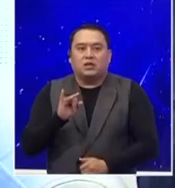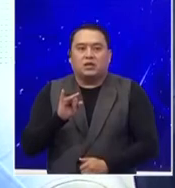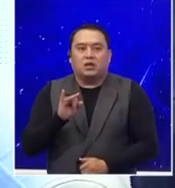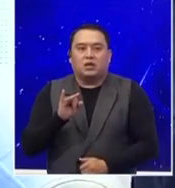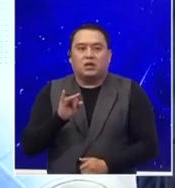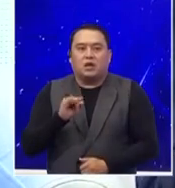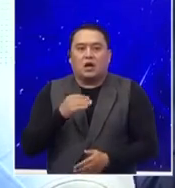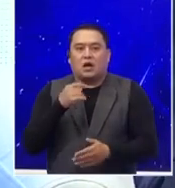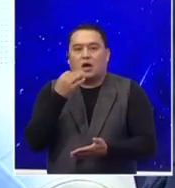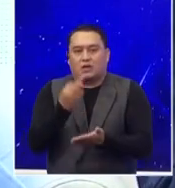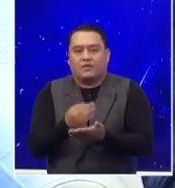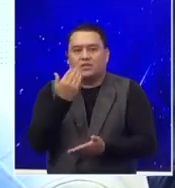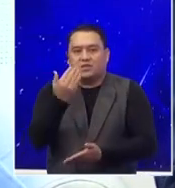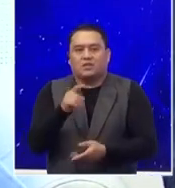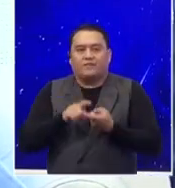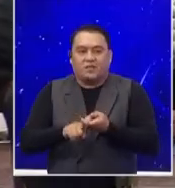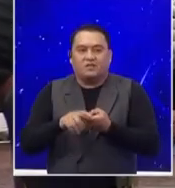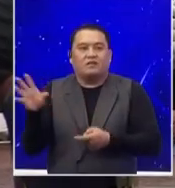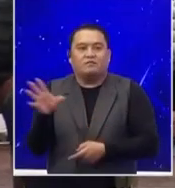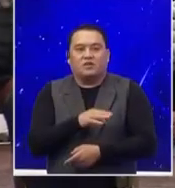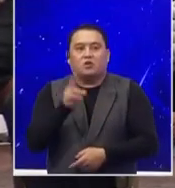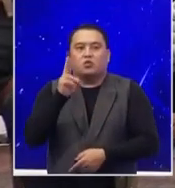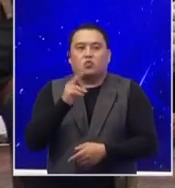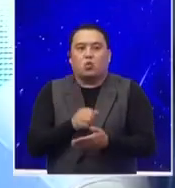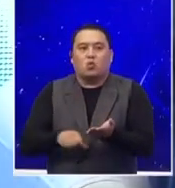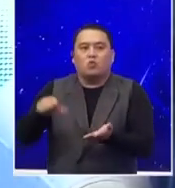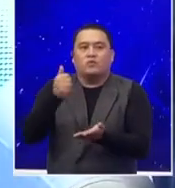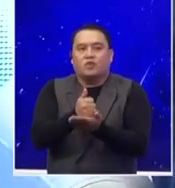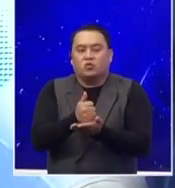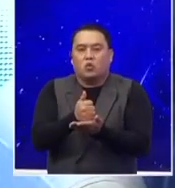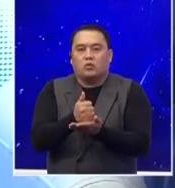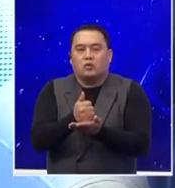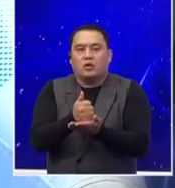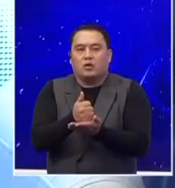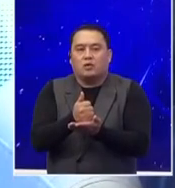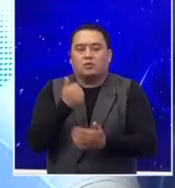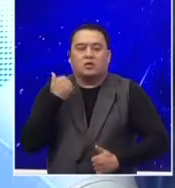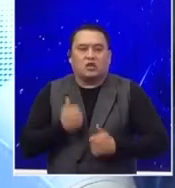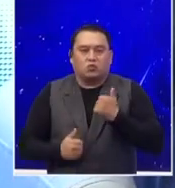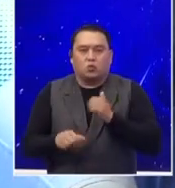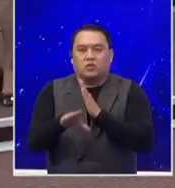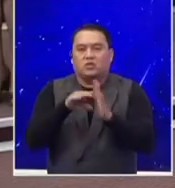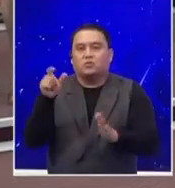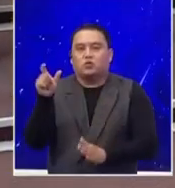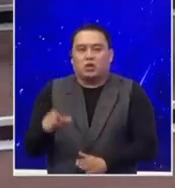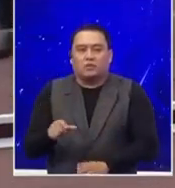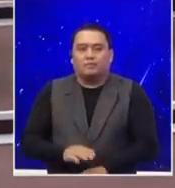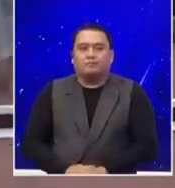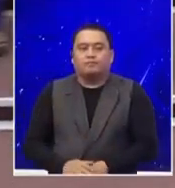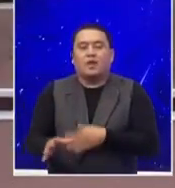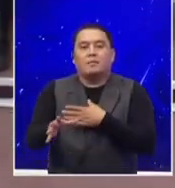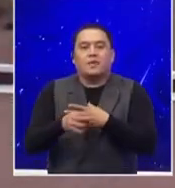это уже от вас тоже зависит. Чтобы все, кто выбирал, вас сказал, вот достойный депутат. Вместе с